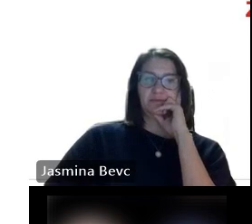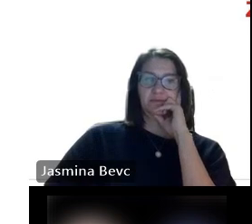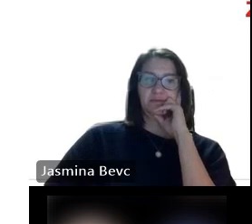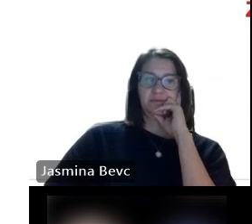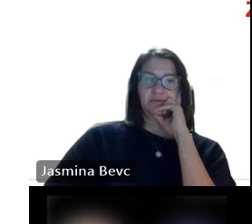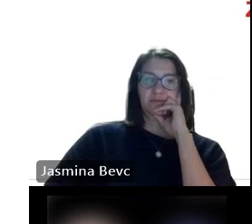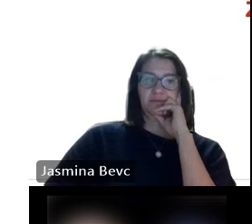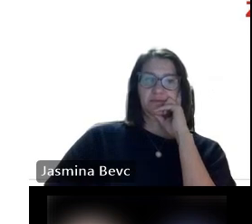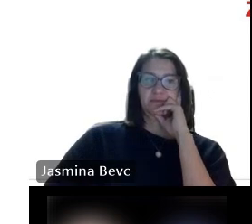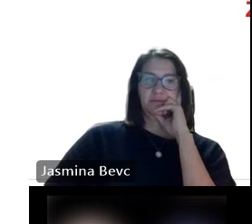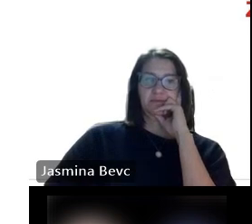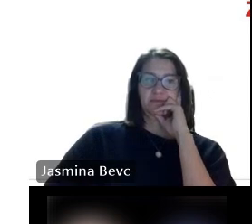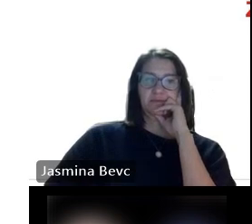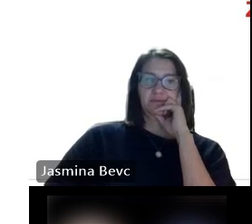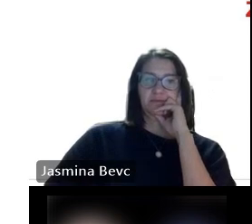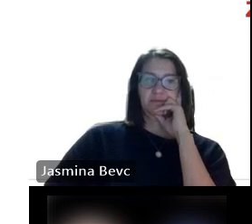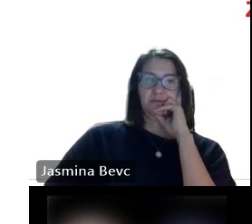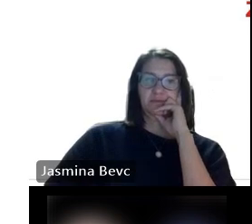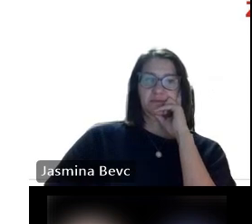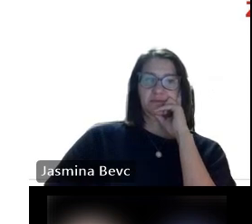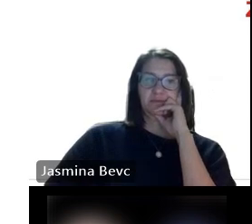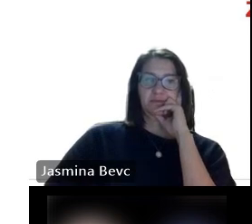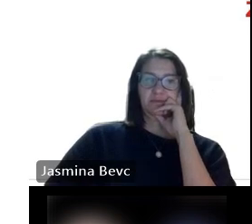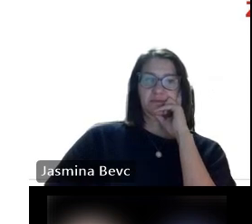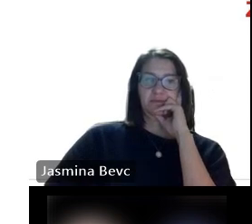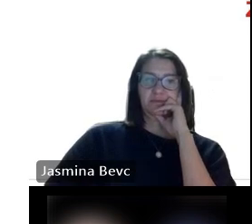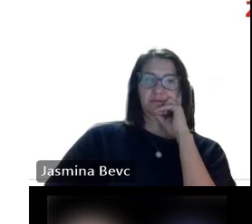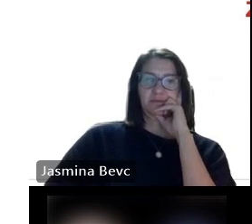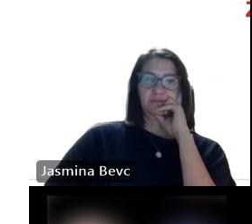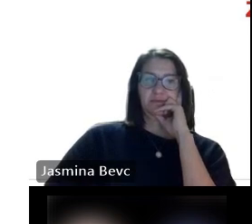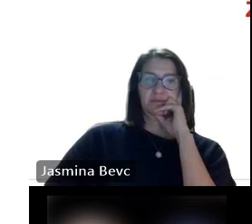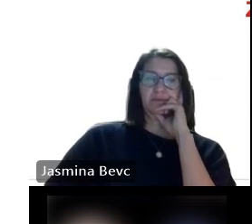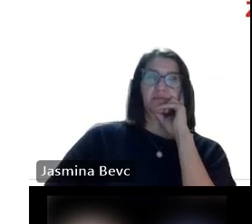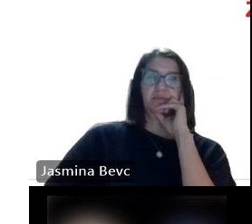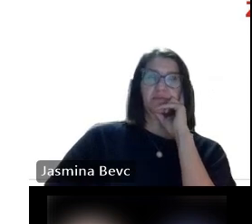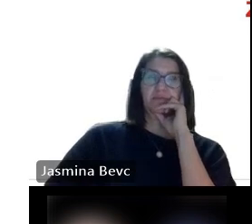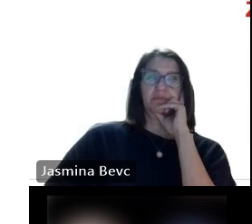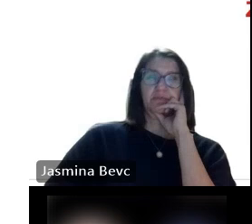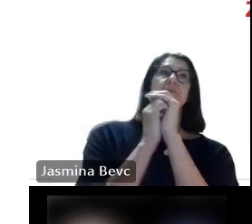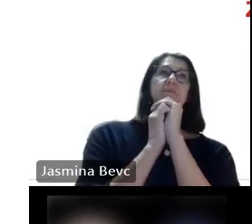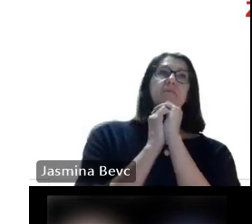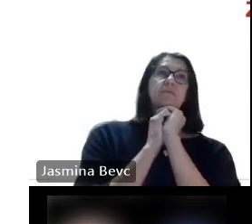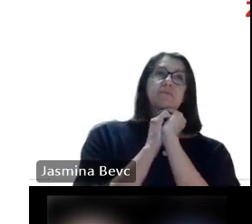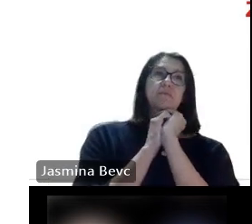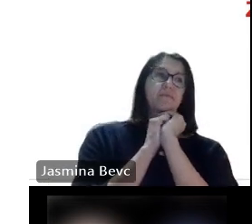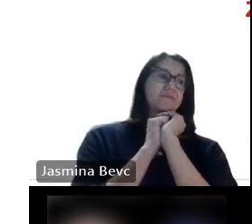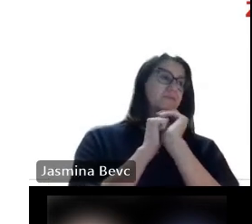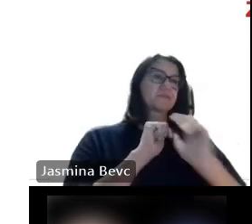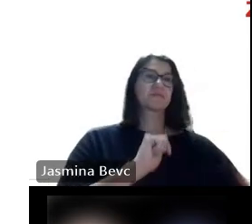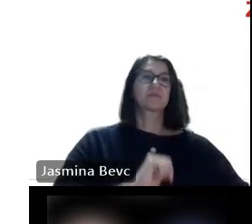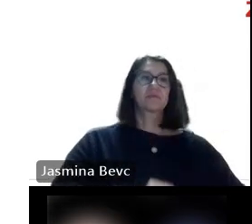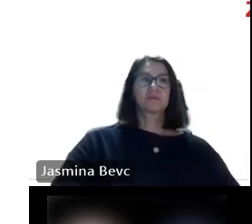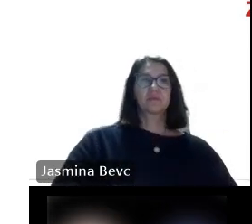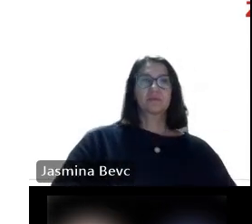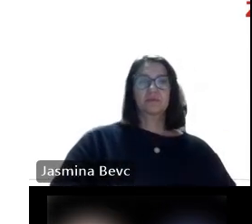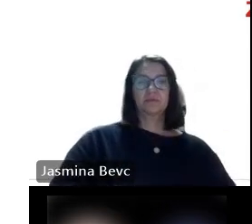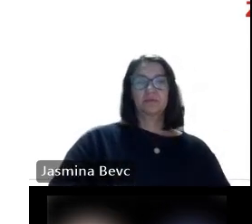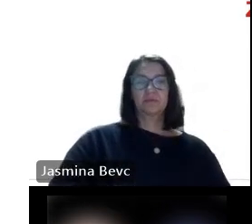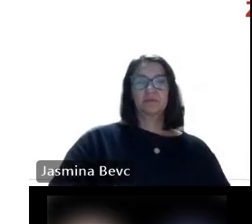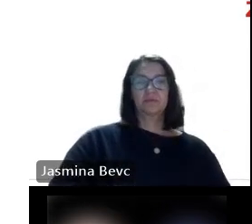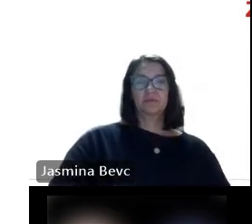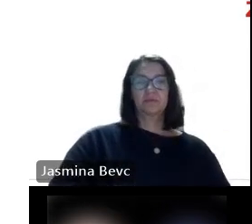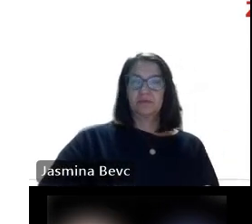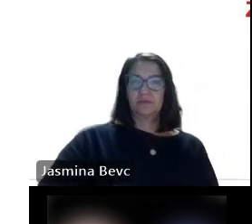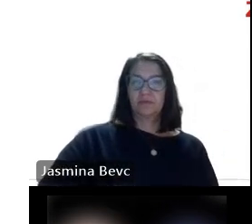nam pove SCOP, pomeni letno grelno število. Letno grelno število je izmerjeno